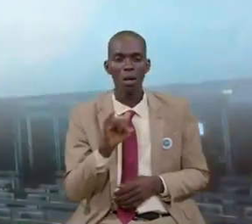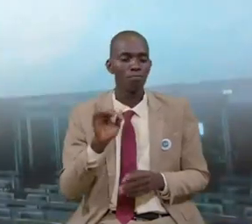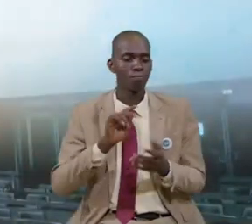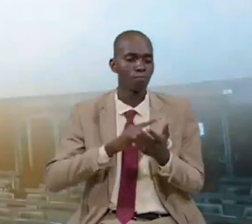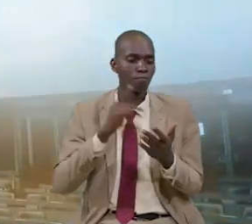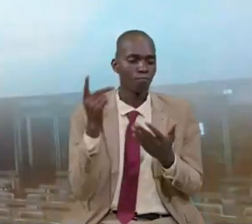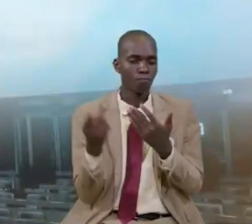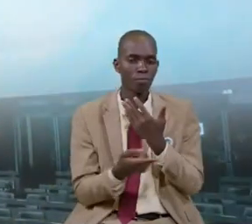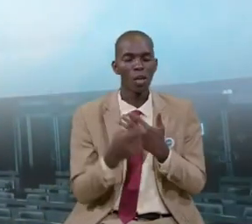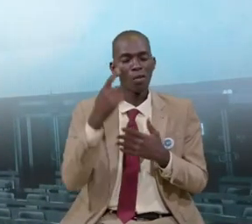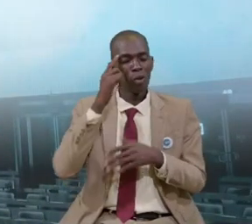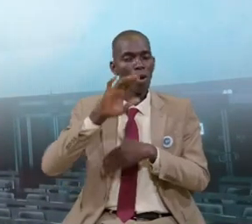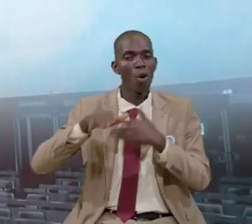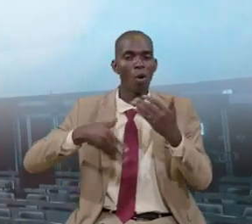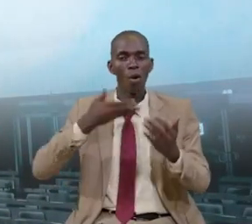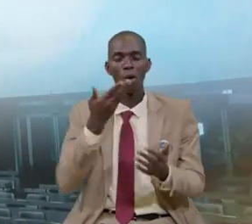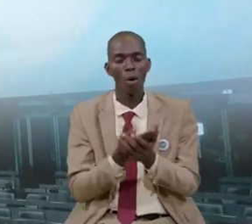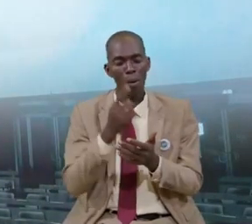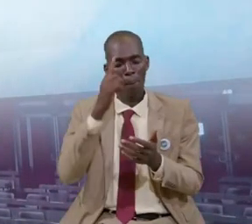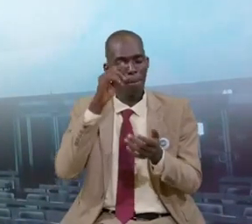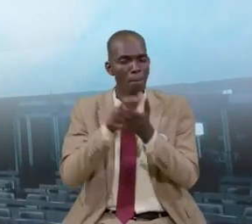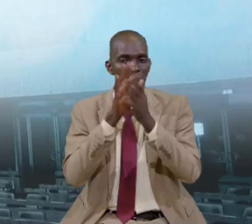les convertis